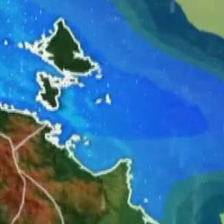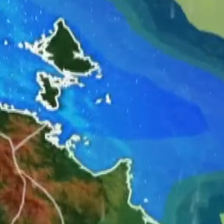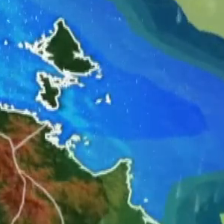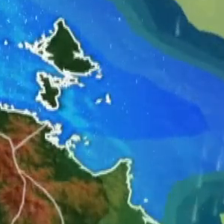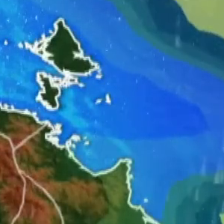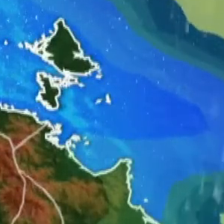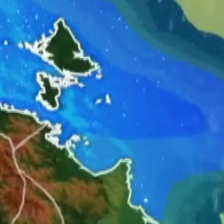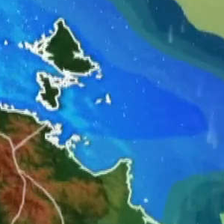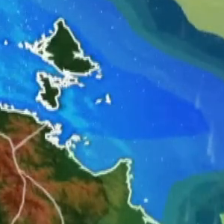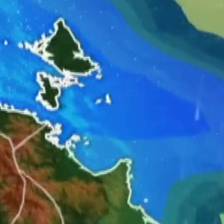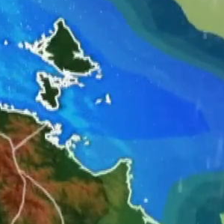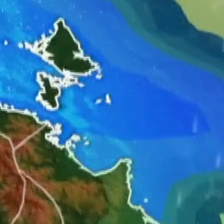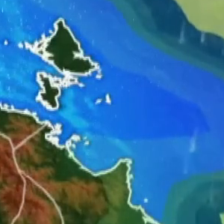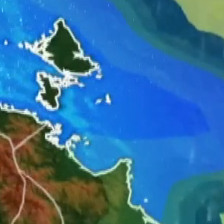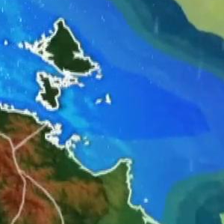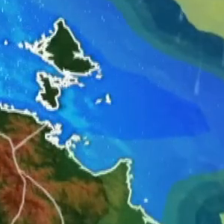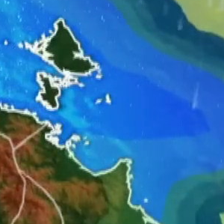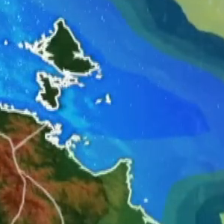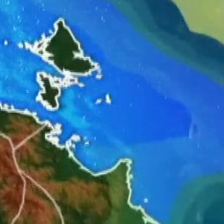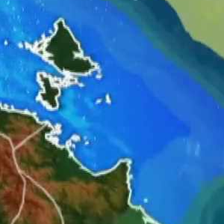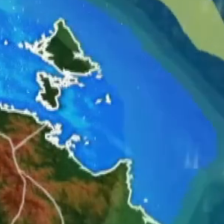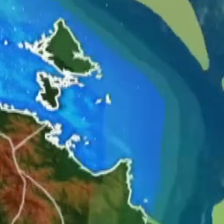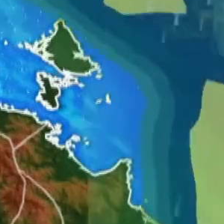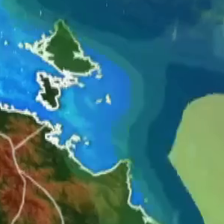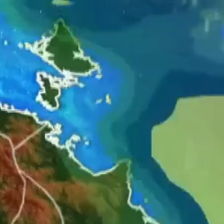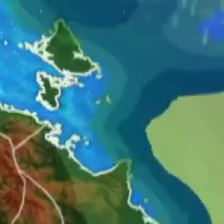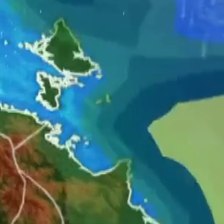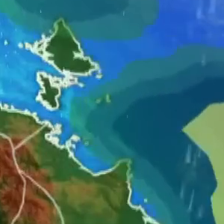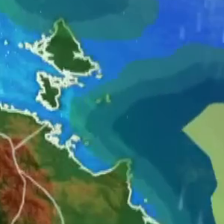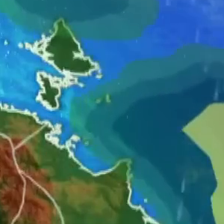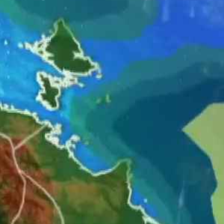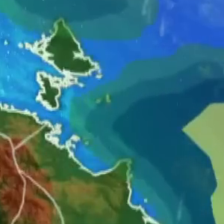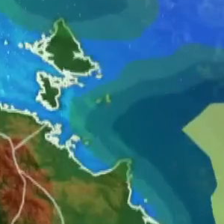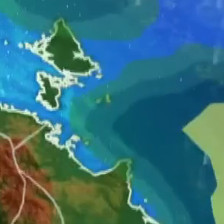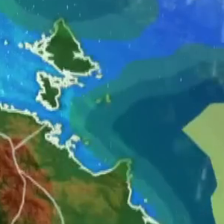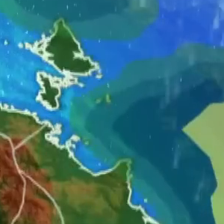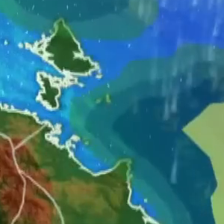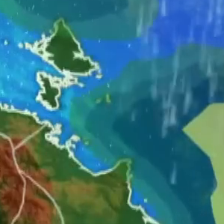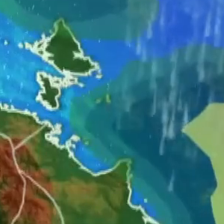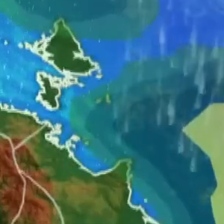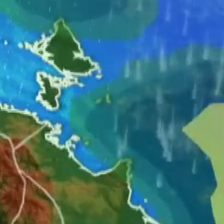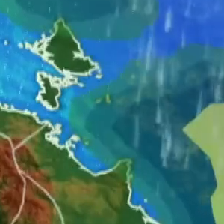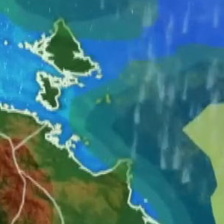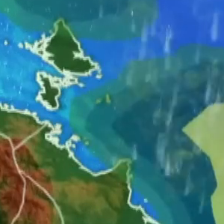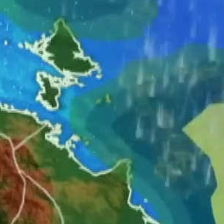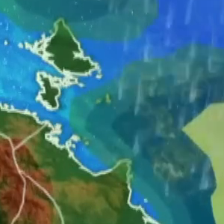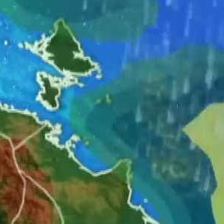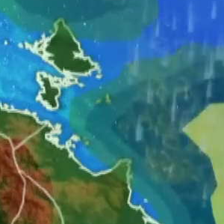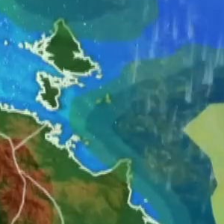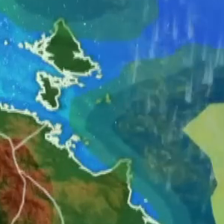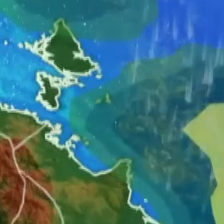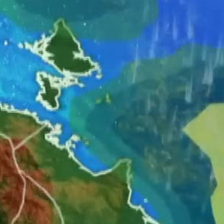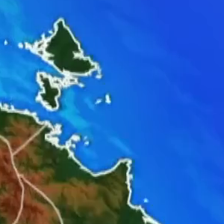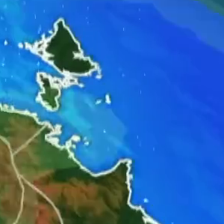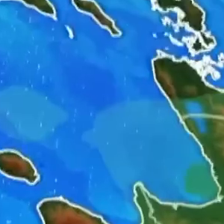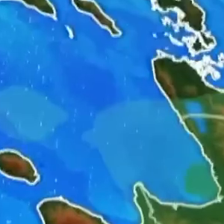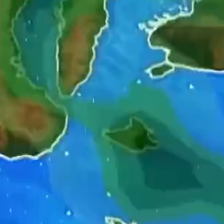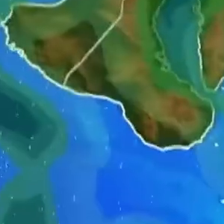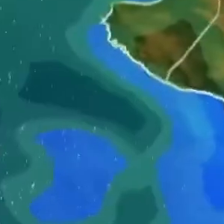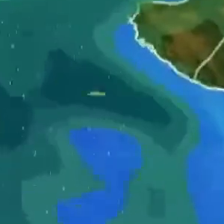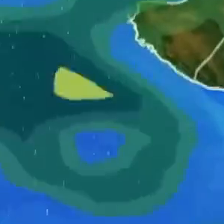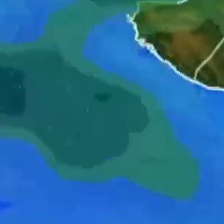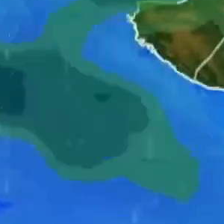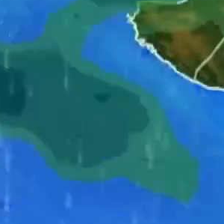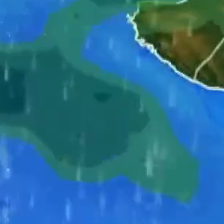na sa may Samar, sa may Southern Cebu, Siquijor, Negros at sa hilagang bahagi ng Panay. Sa Palawan, maghapon